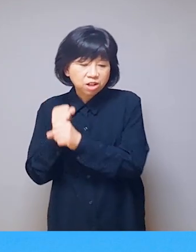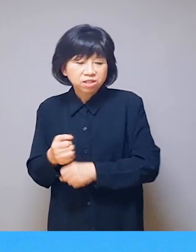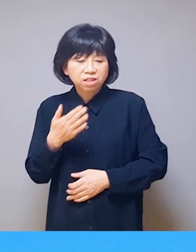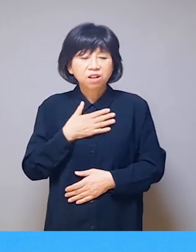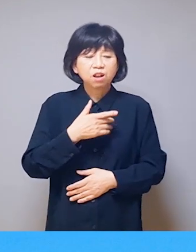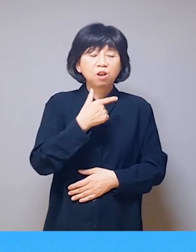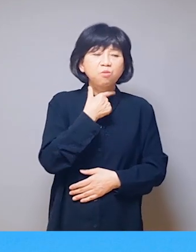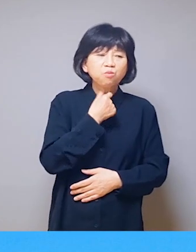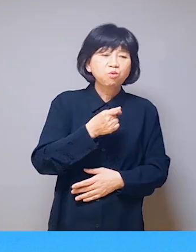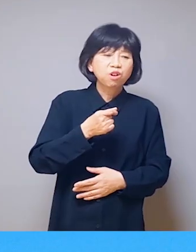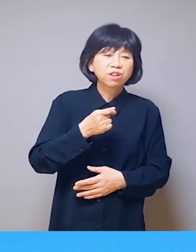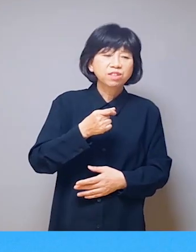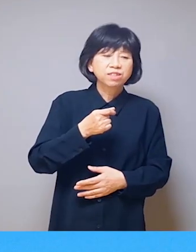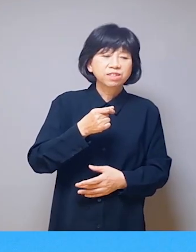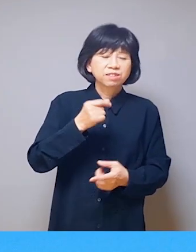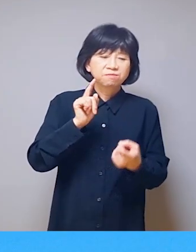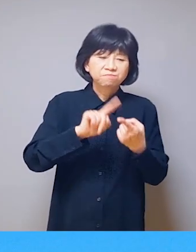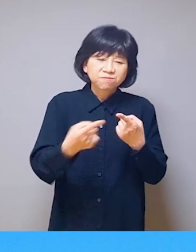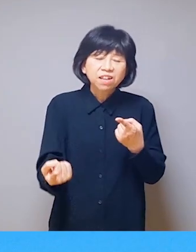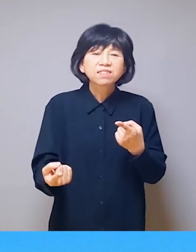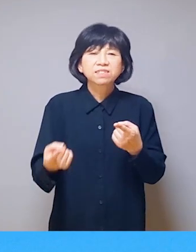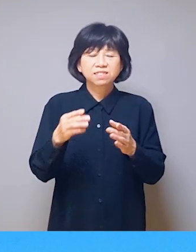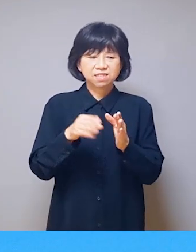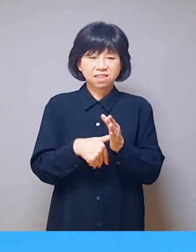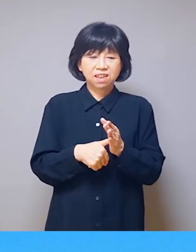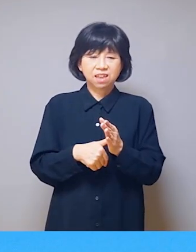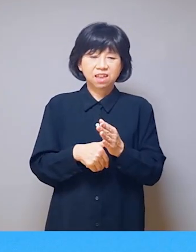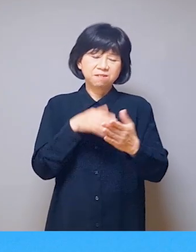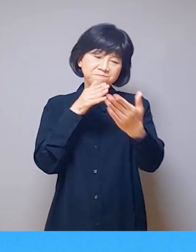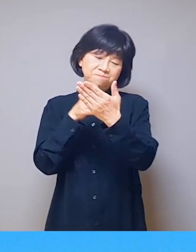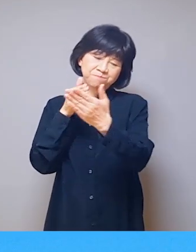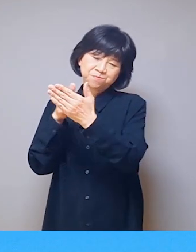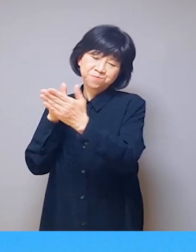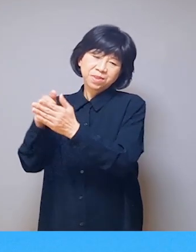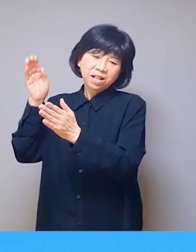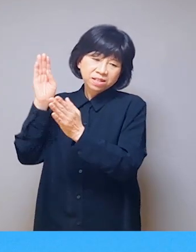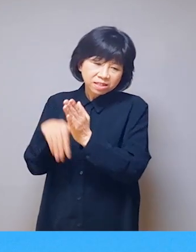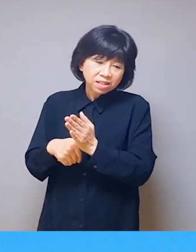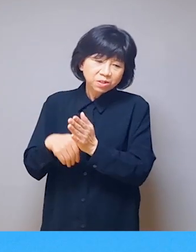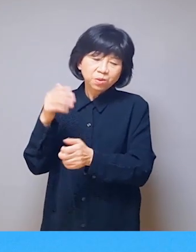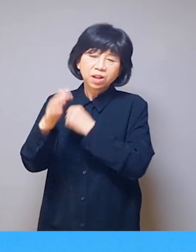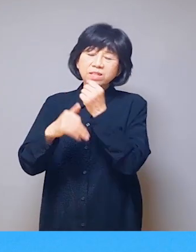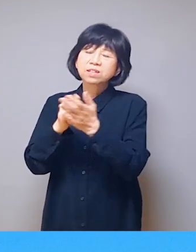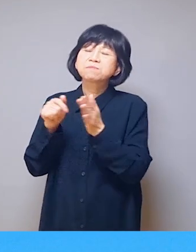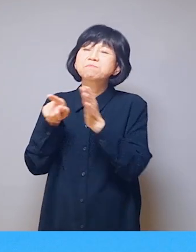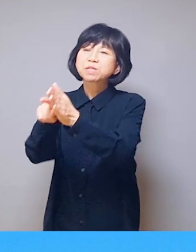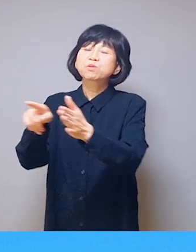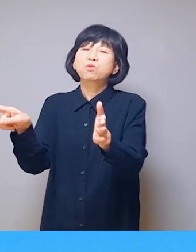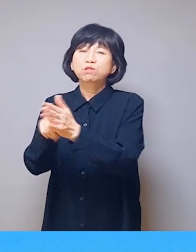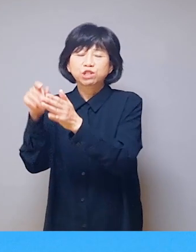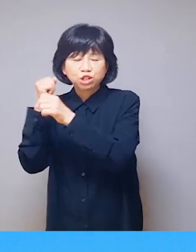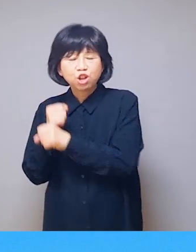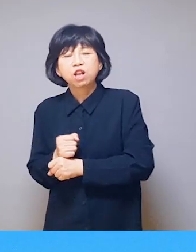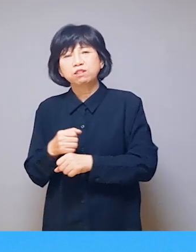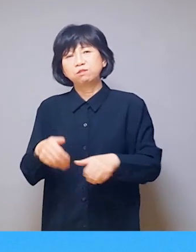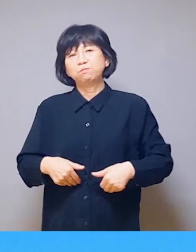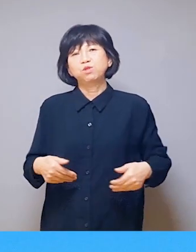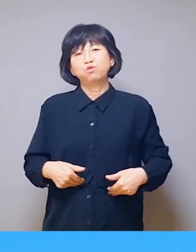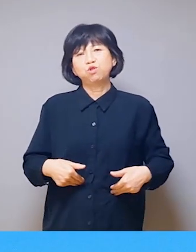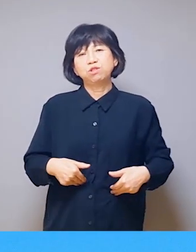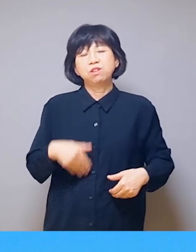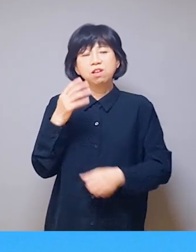일이 풀리지 않을 때에도 하나님의 은혜를 믿는 데서 시작된다. 그 책 내용에 나와 있어요. 하나님의 은혜는 우리가 고난을